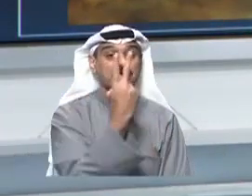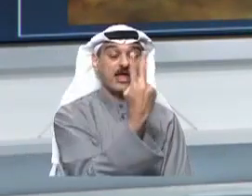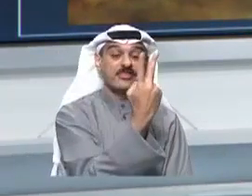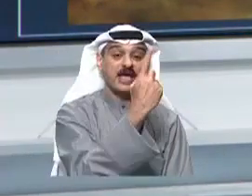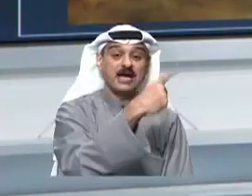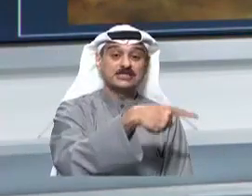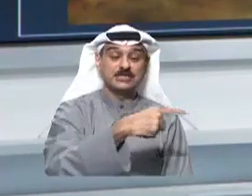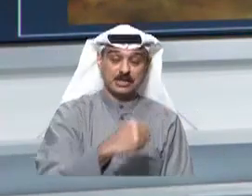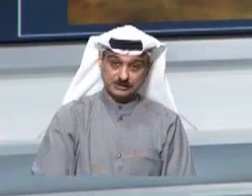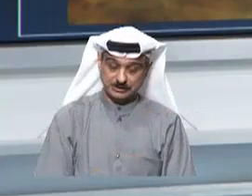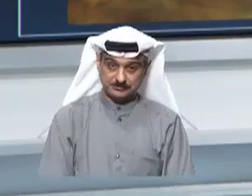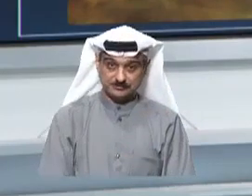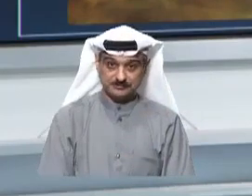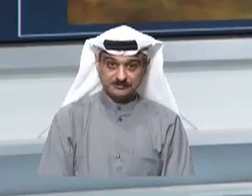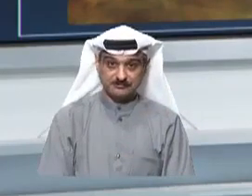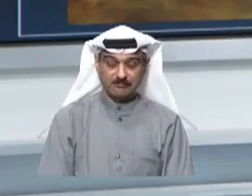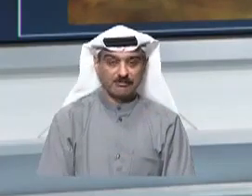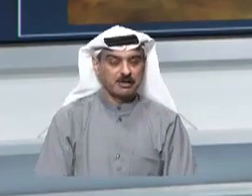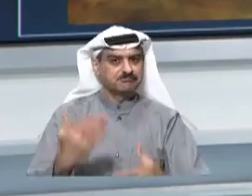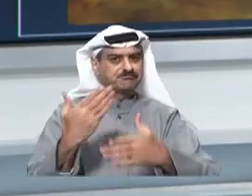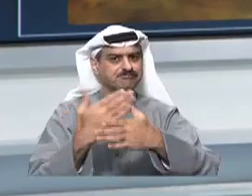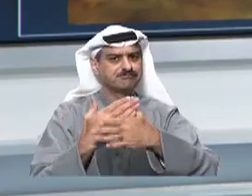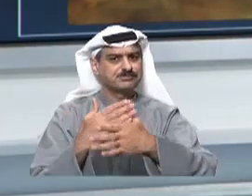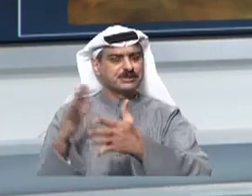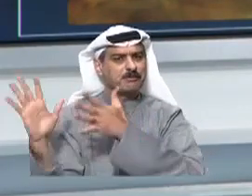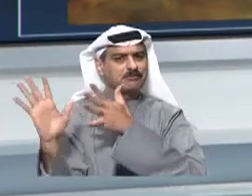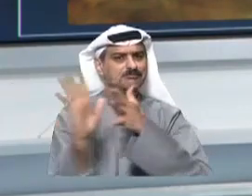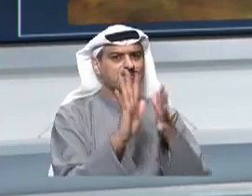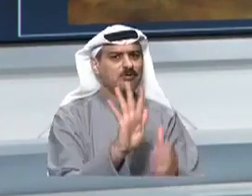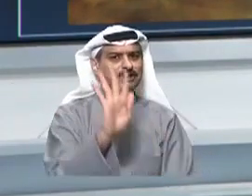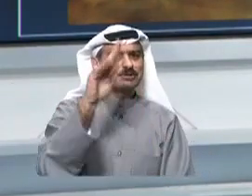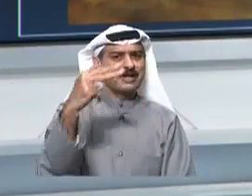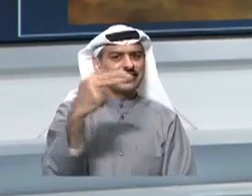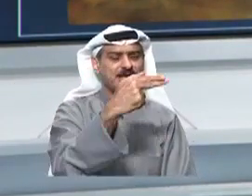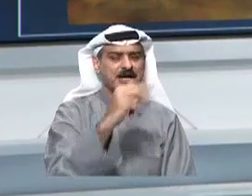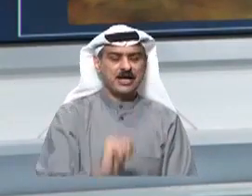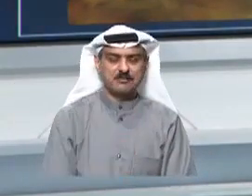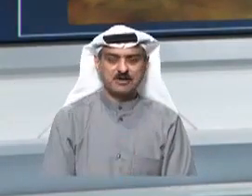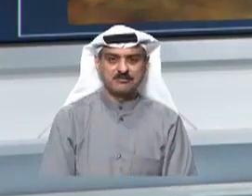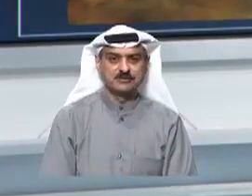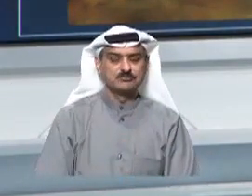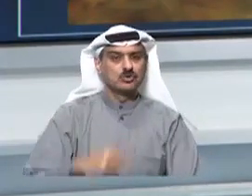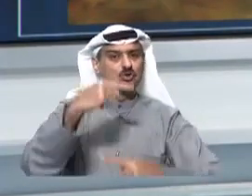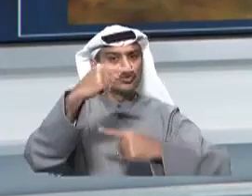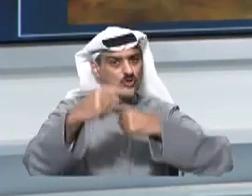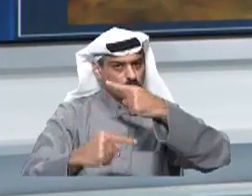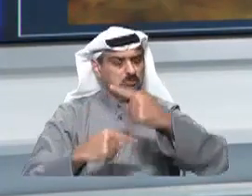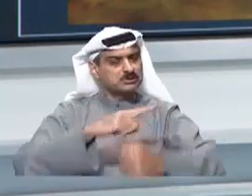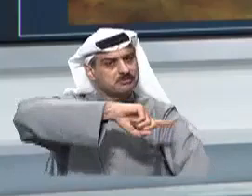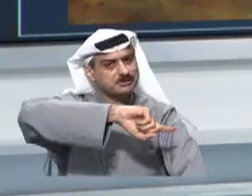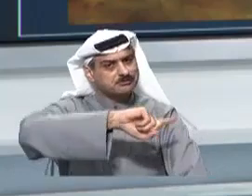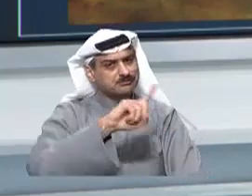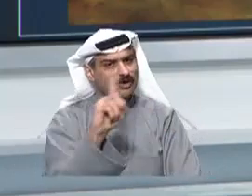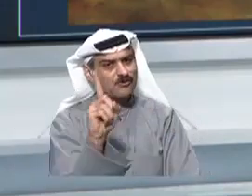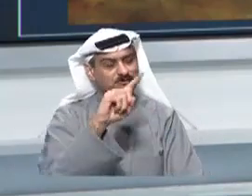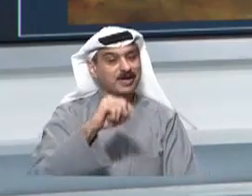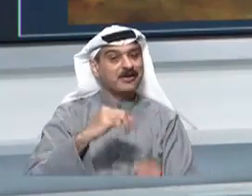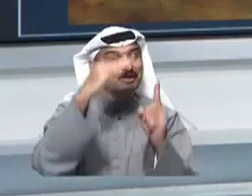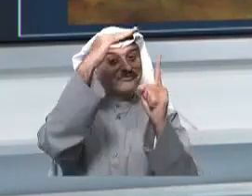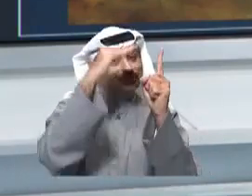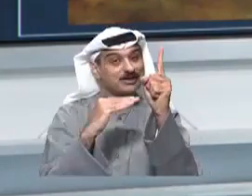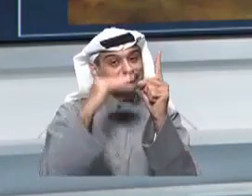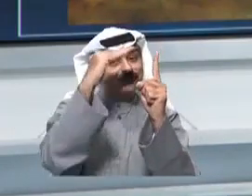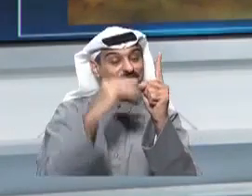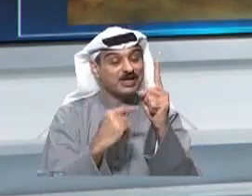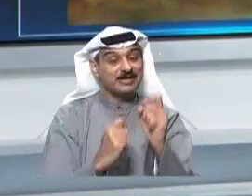درجة مئوية، وبفعل استمرار الهواء الشمالي الغربي وأيضا مع استمرار نشاطه على فترات قد تكون درجات الحرارة